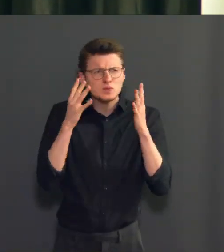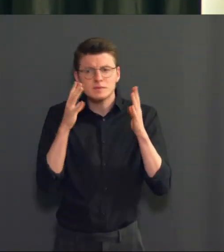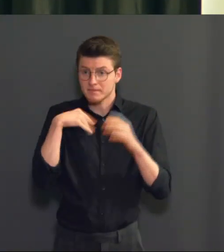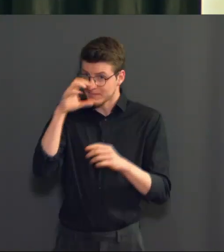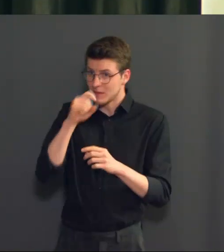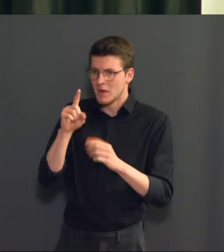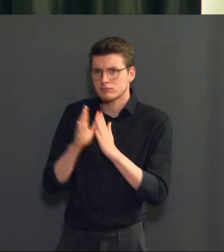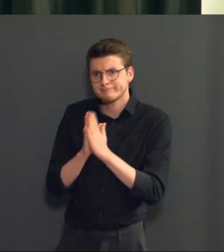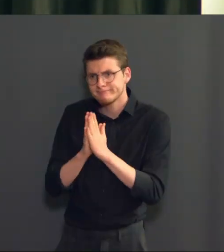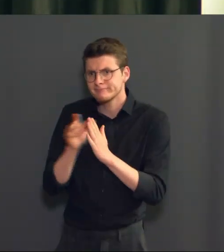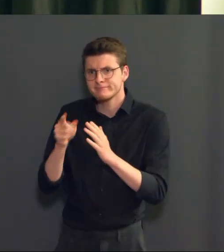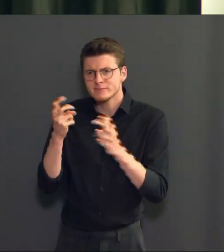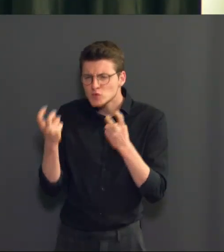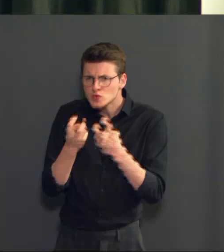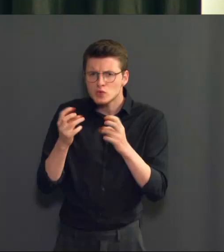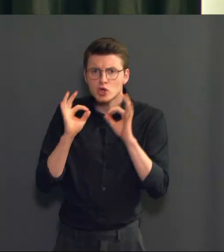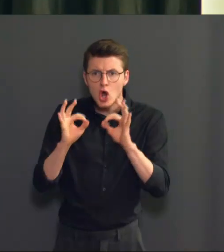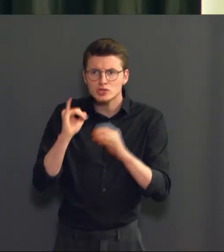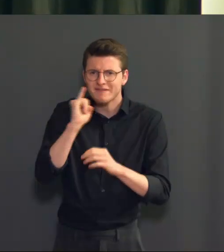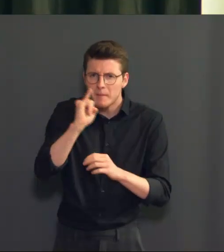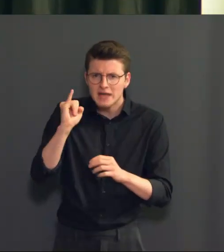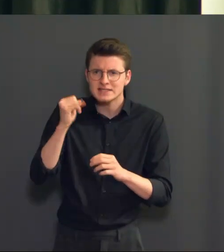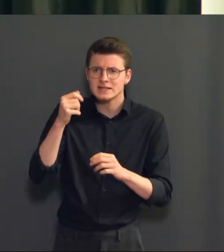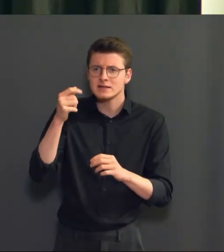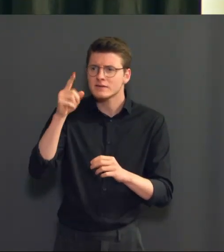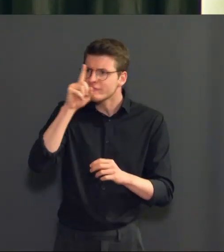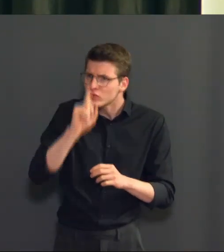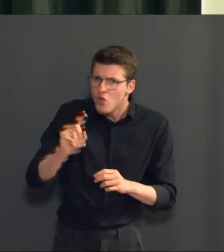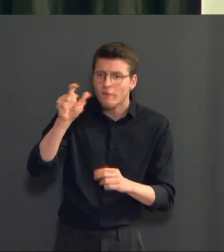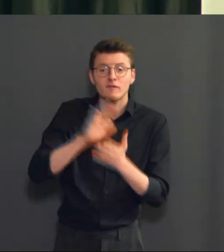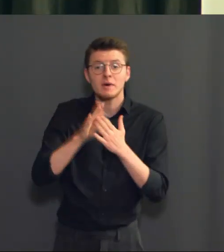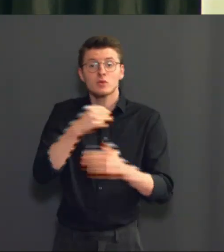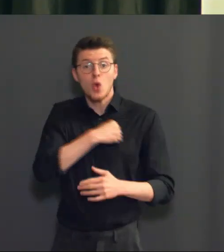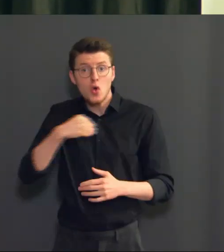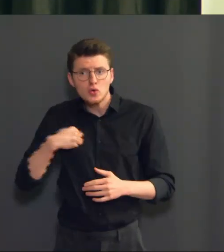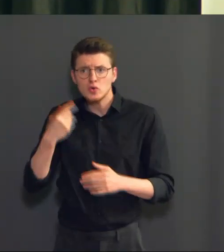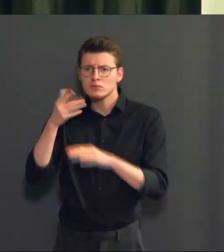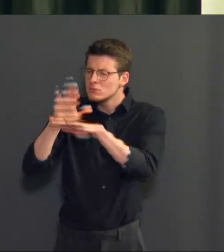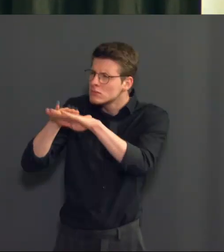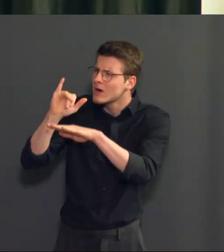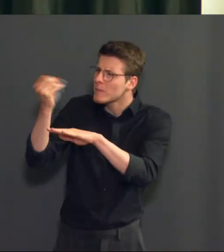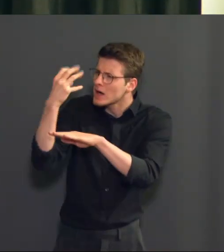je betrouwbare bronnen raadpleegt, zoals je huisarts en websites zoals